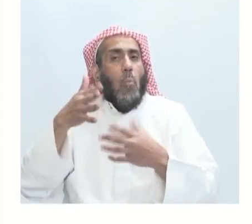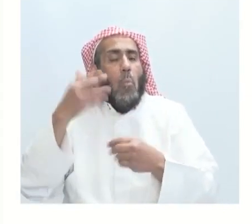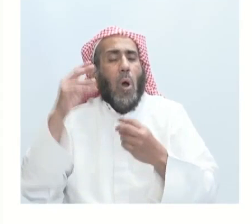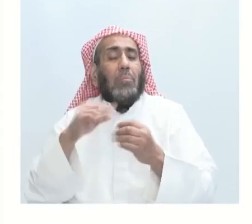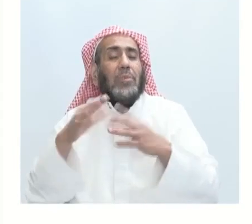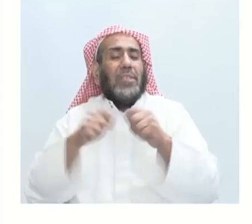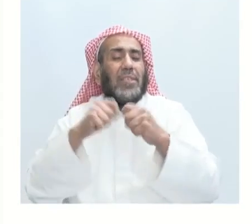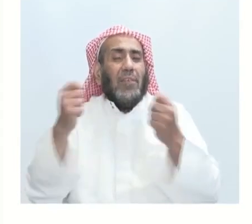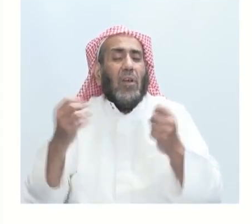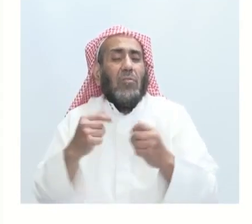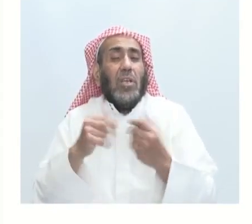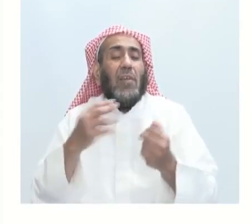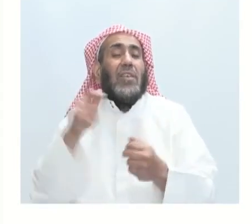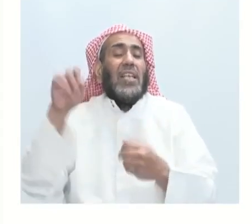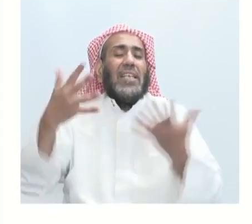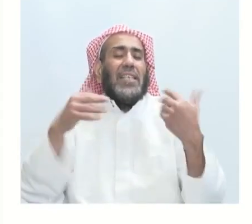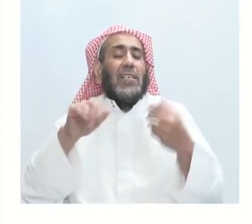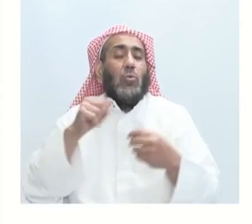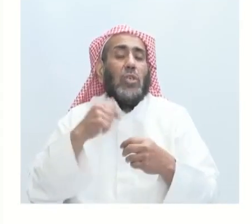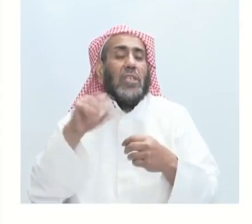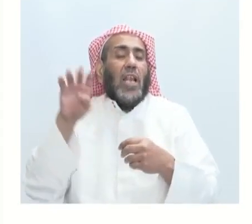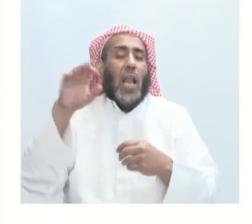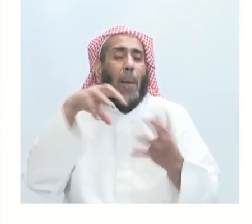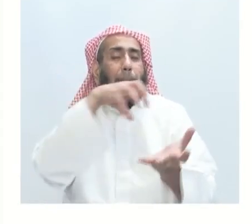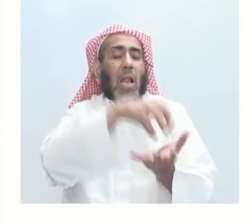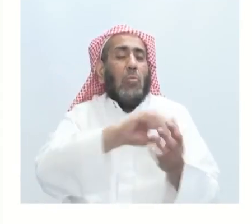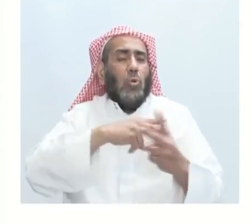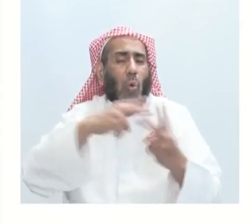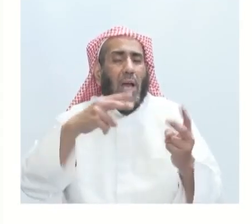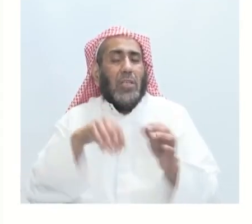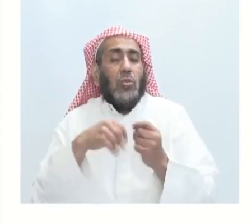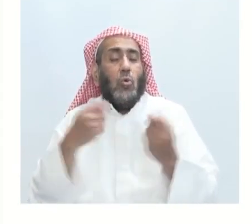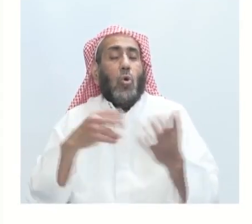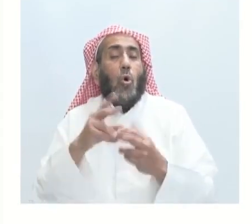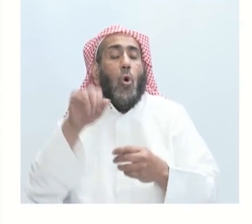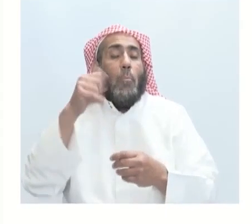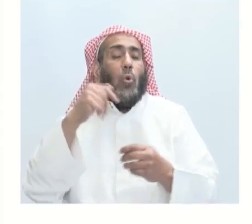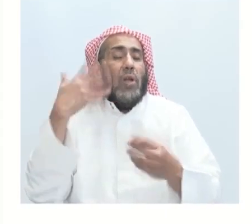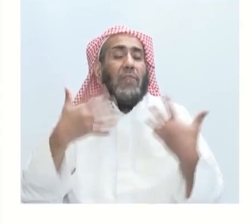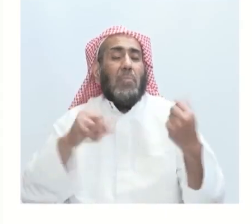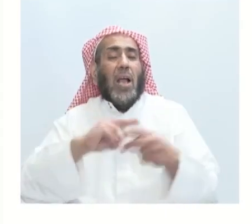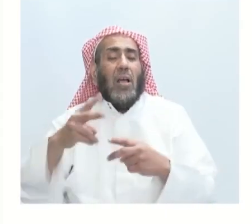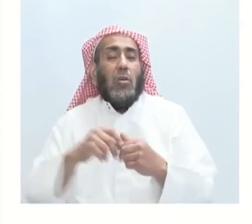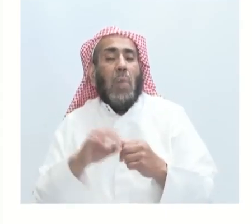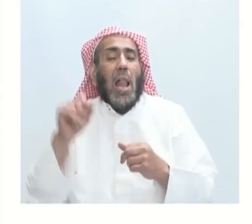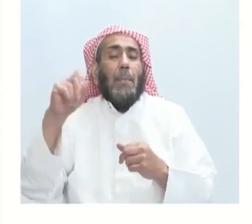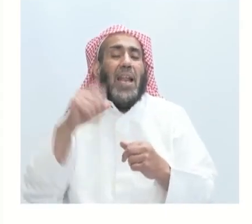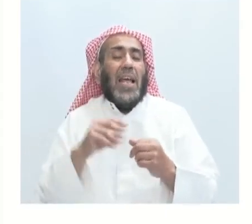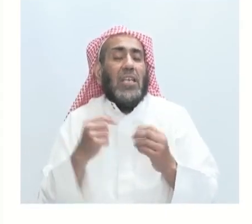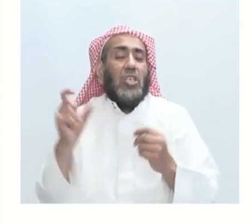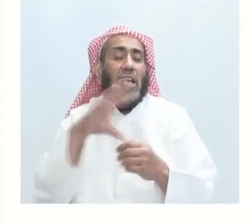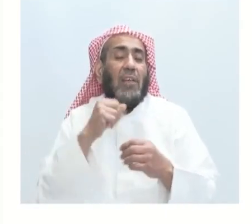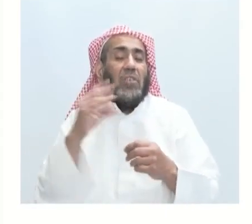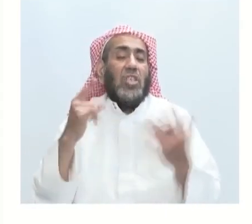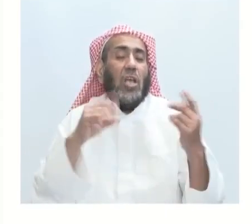صحيفه في اقدمها صحيفه الحجاز وجريده القبله ثم توالى صدور الصحف صداره ام القرى في مكه ثم المنهل الشهريه في